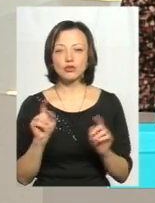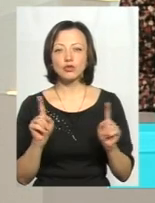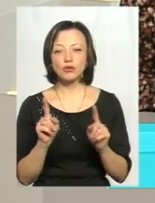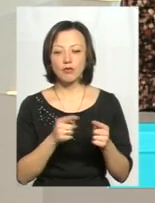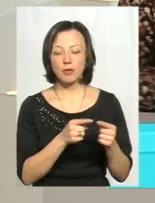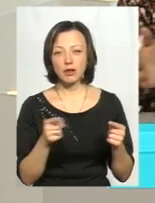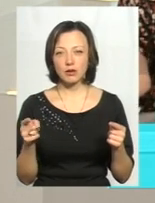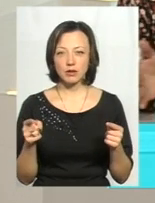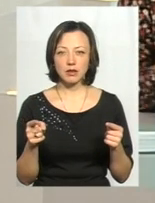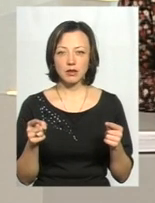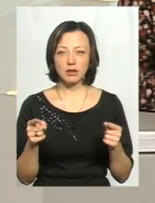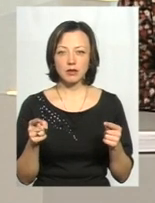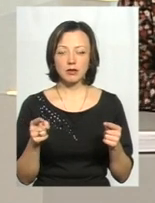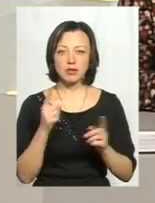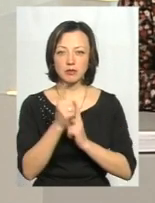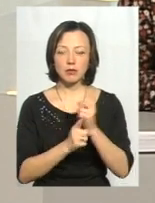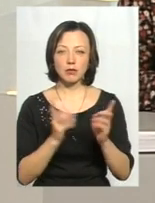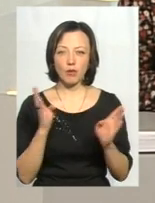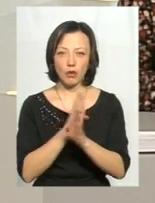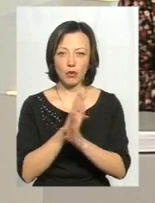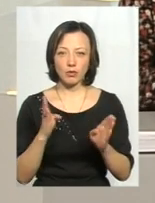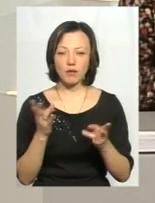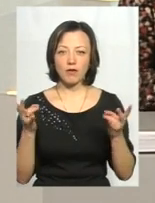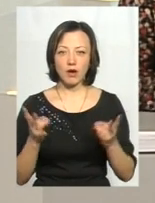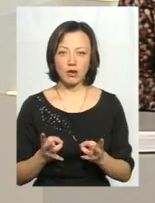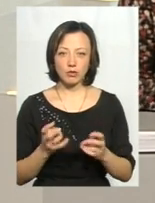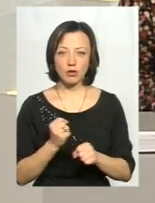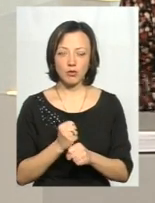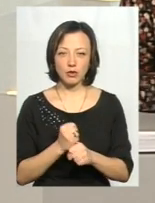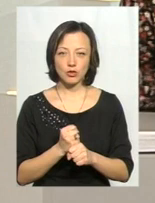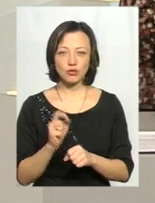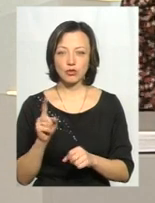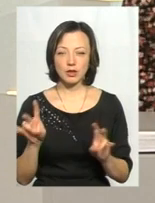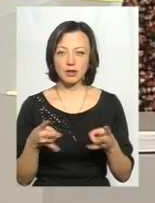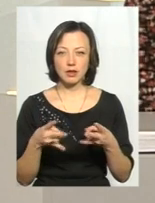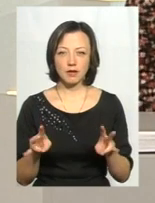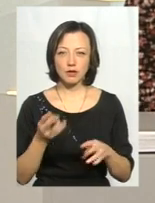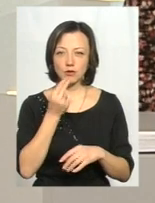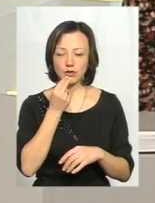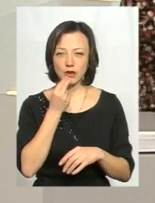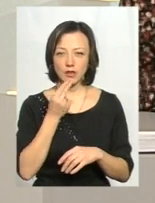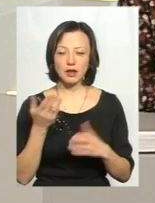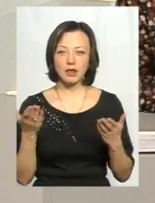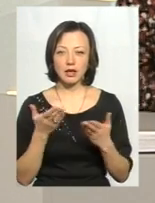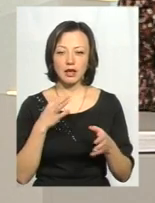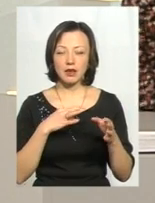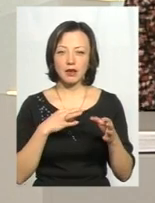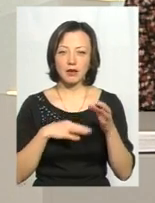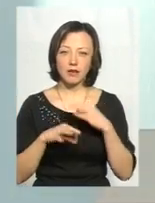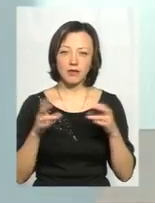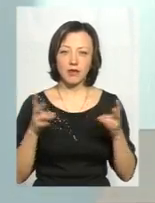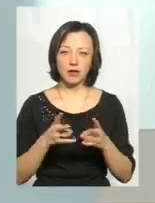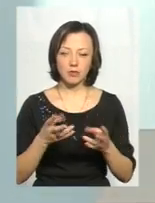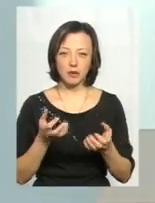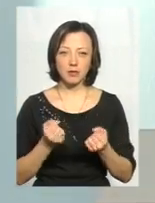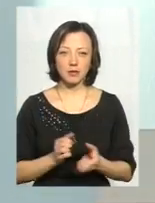ж в цей період нестабільної погоди все ж таки варто робити, чого не варто споживати, які ліки не варто або варто